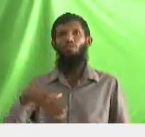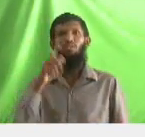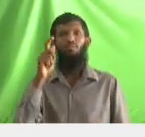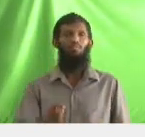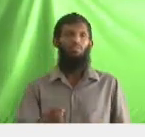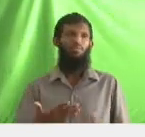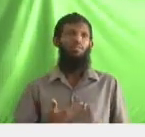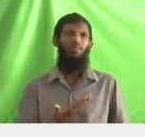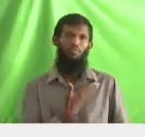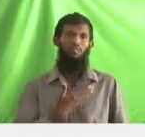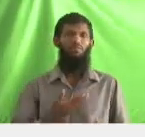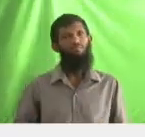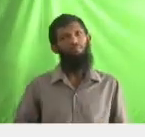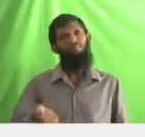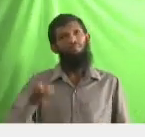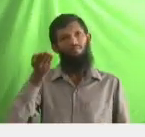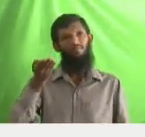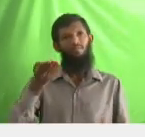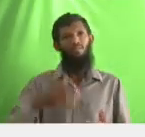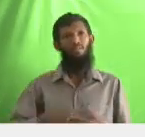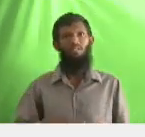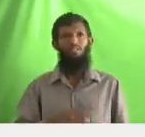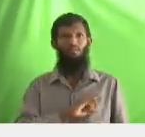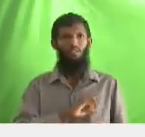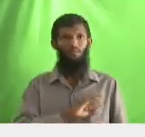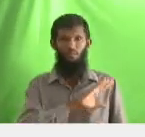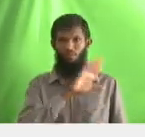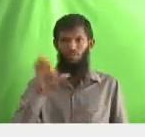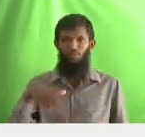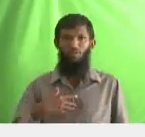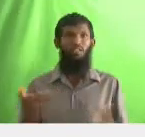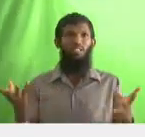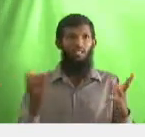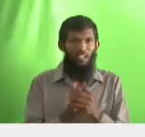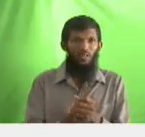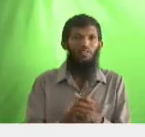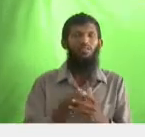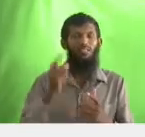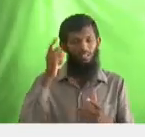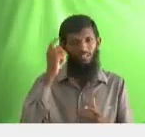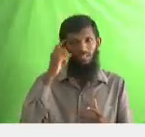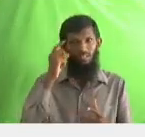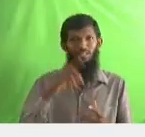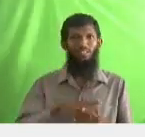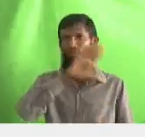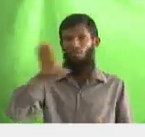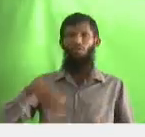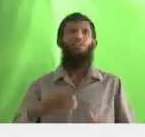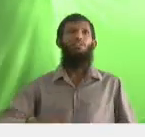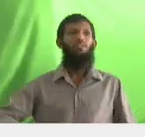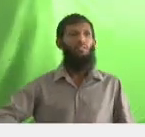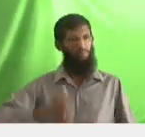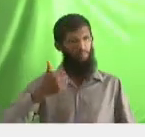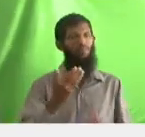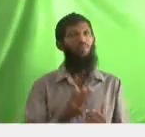us. He only does it for us to be able to understand collectively that we would benefit not only